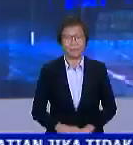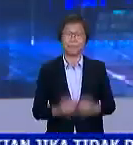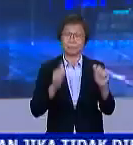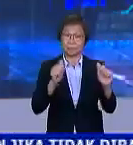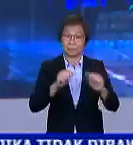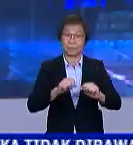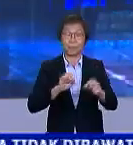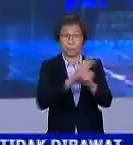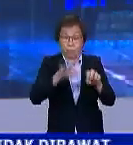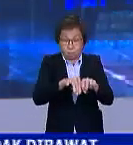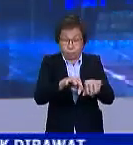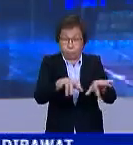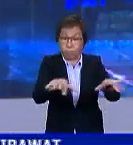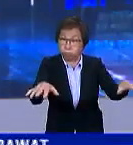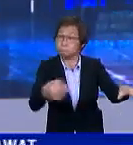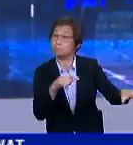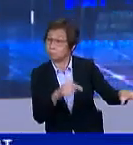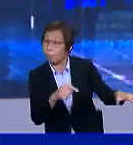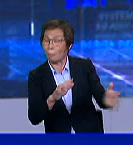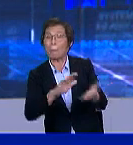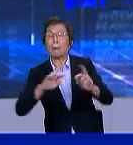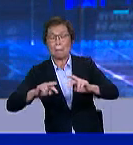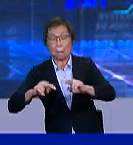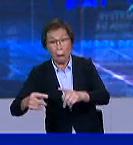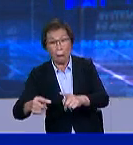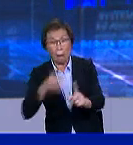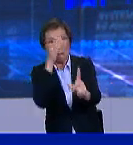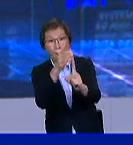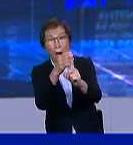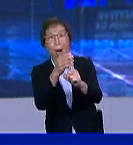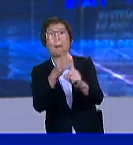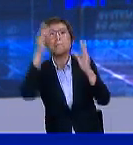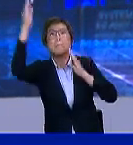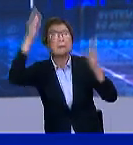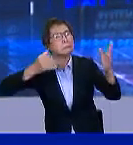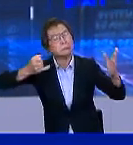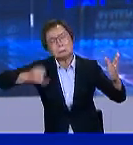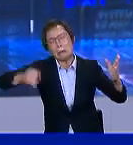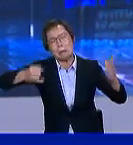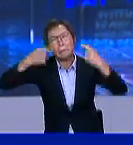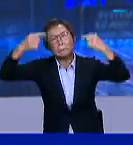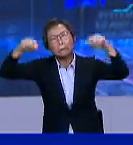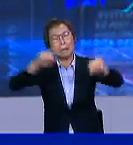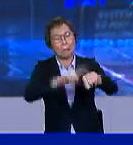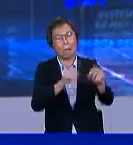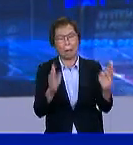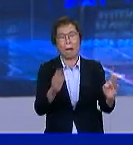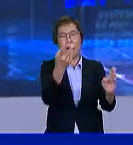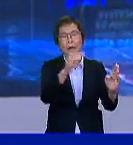Baik, penularan pandemik COVID-19 juga menyebabkan sasaran asal negara tidak dapat dicapai dalam tempoh